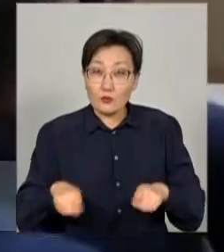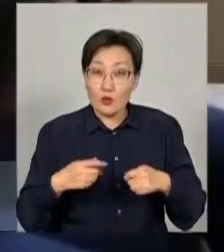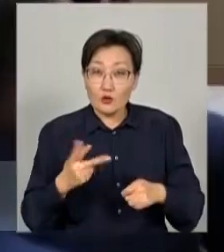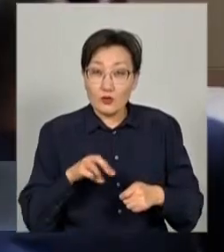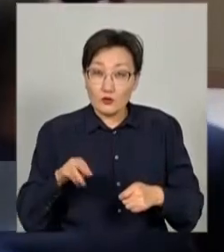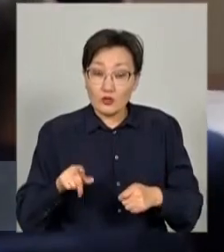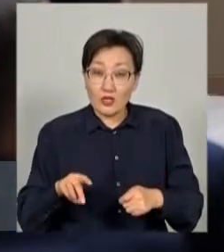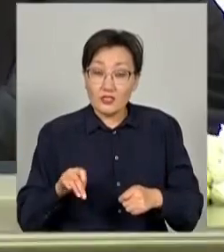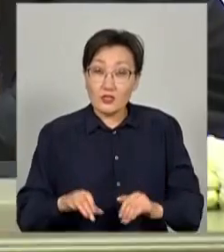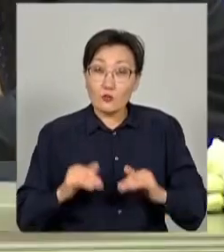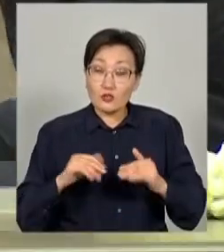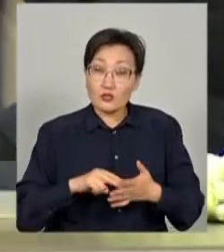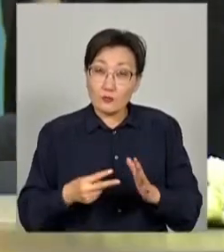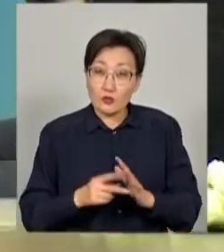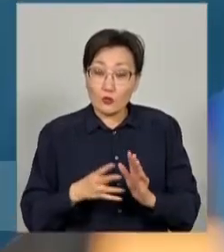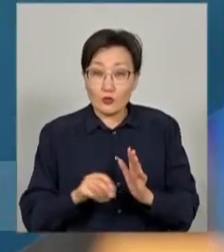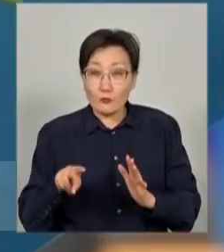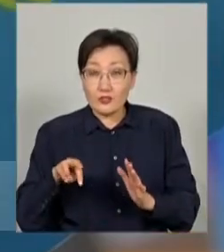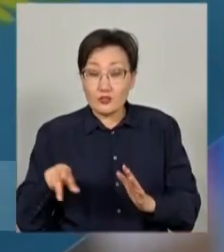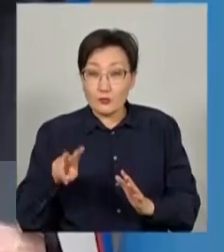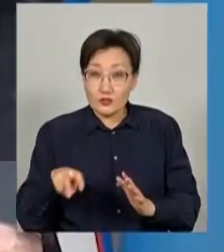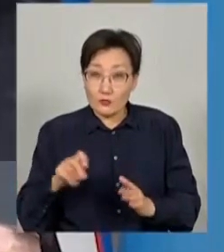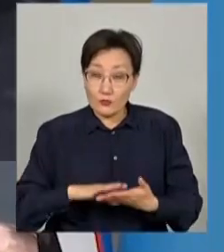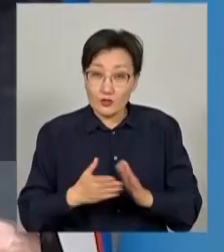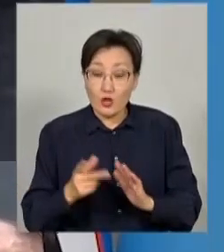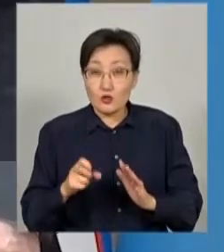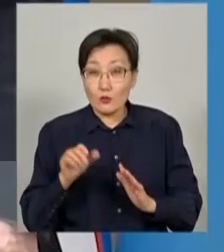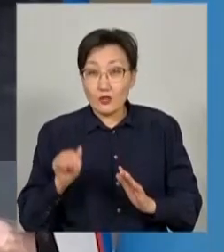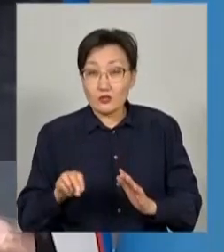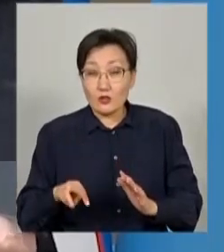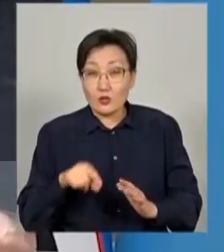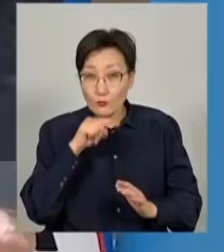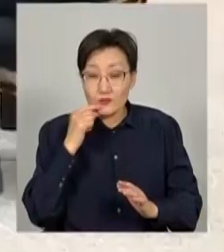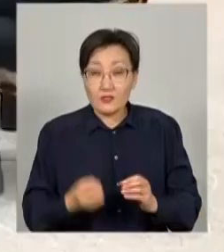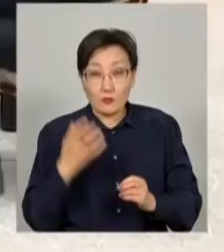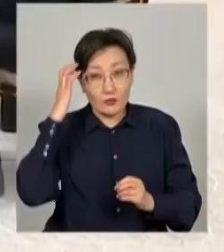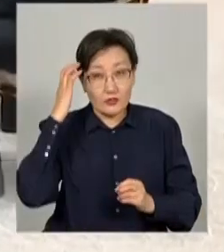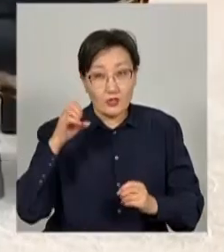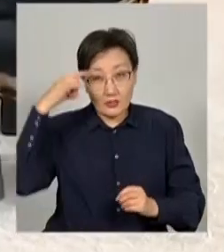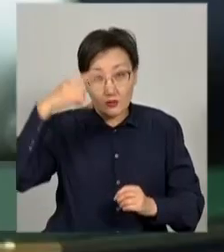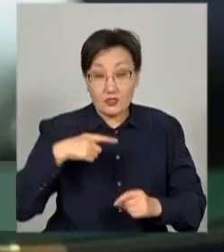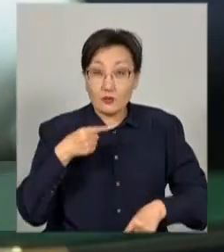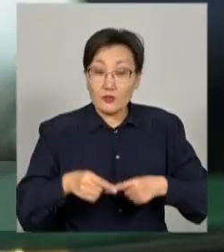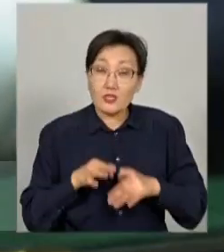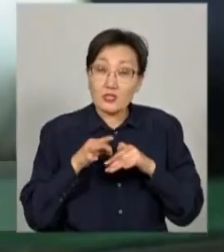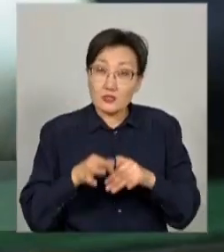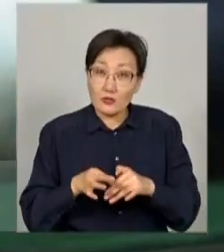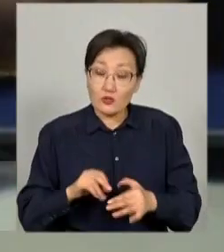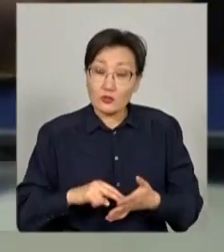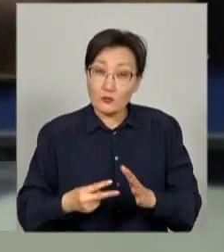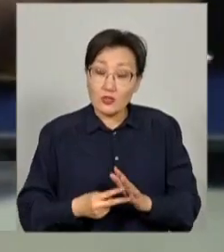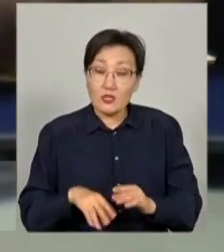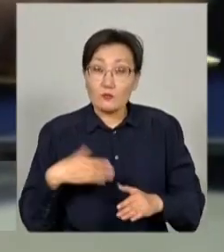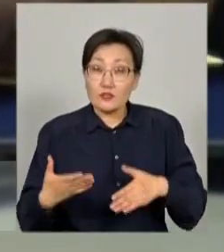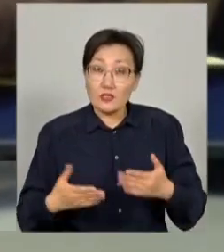ұлғайтуды көздеп отыр. Тағы 9 миллион долларлық келісім 300 мың тонна ресейлік мұнайды еліміз арқылы тасымалдау. Сонда ақ